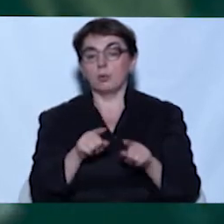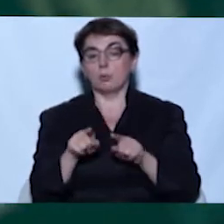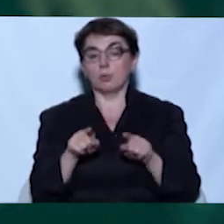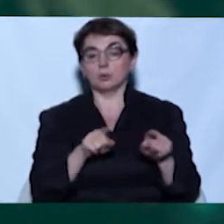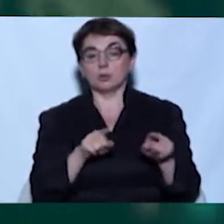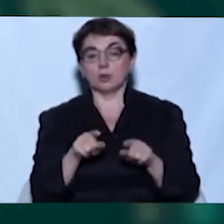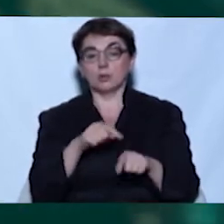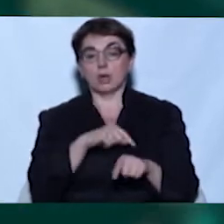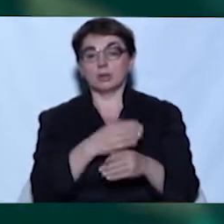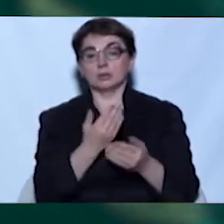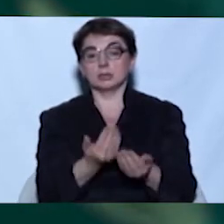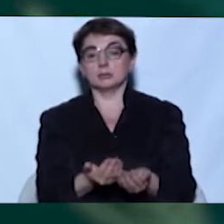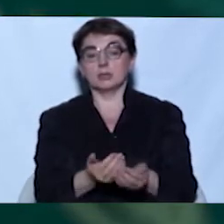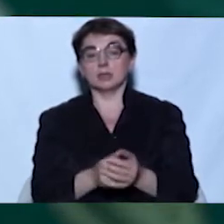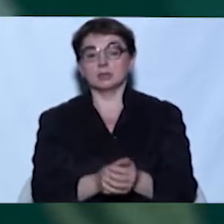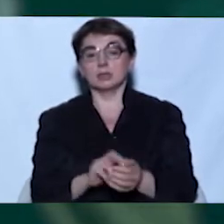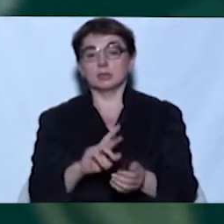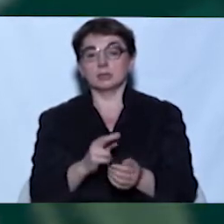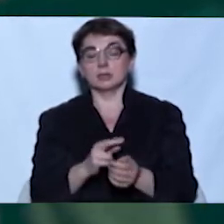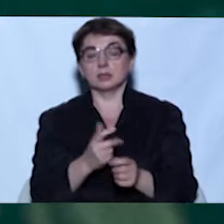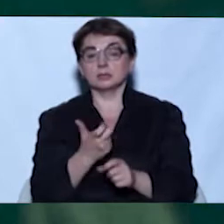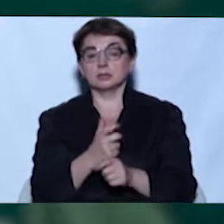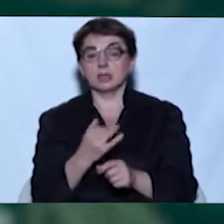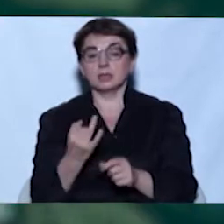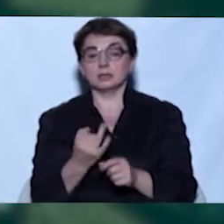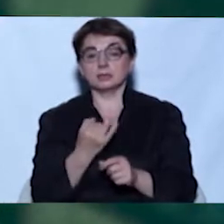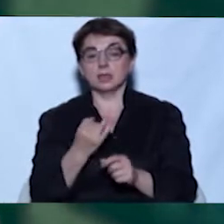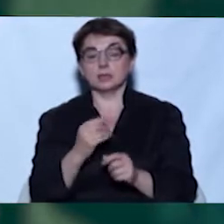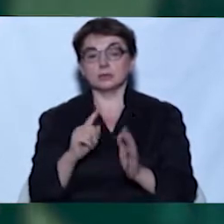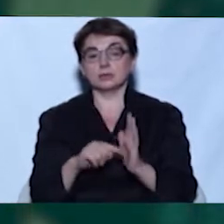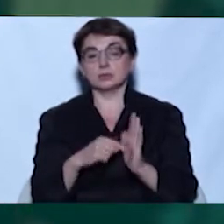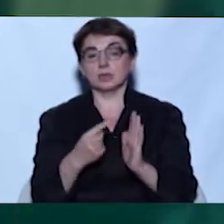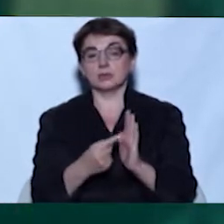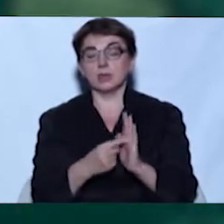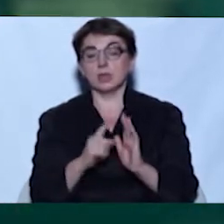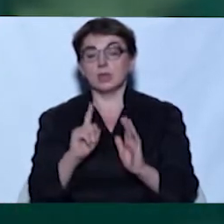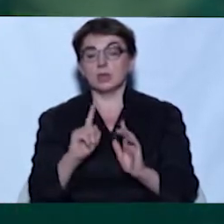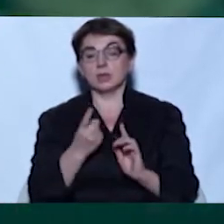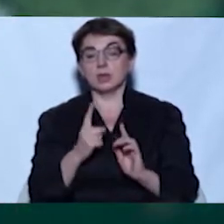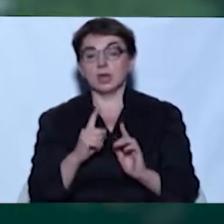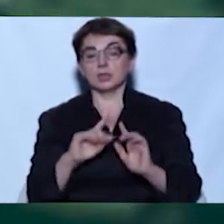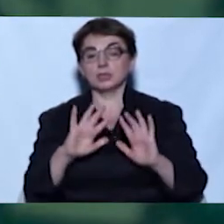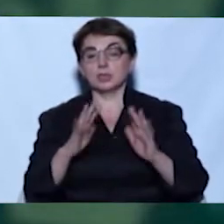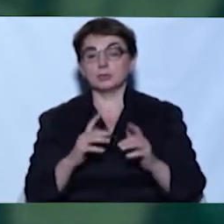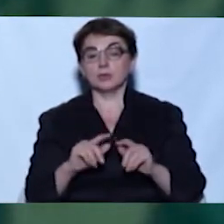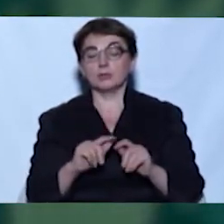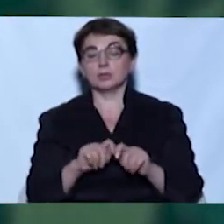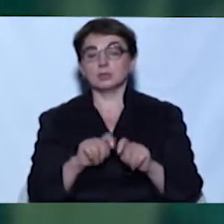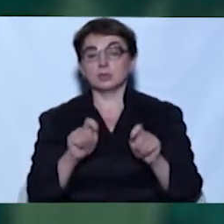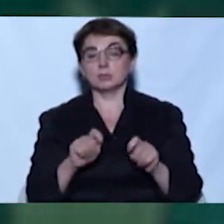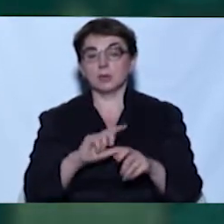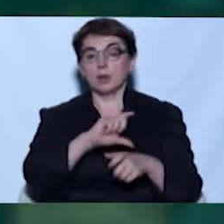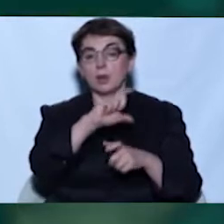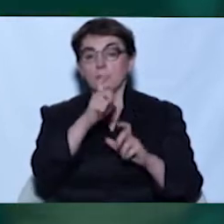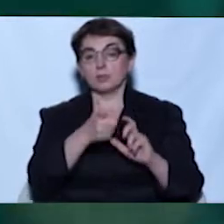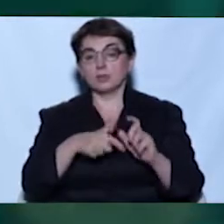მოძრაობა ახასიათებს მას და ძალიან საინტერესო საკითხს, რა შემთხვევაში წარმოიქმნება მთები